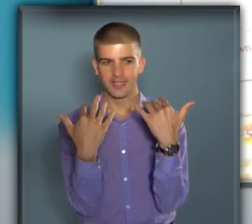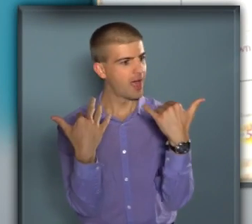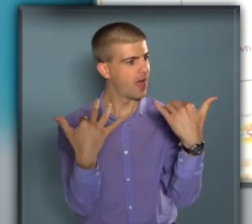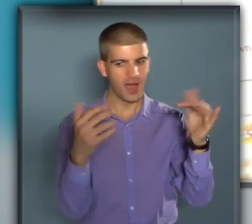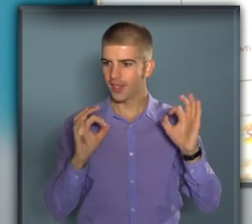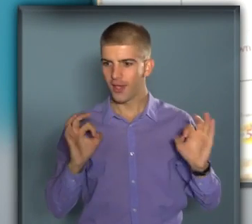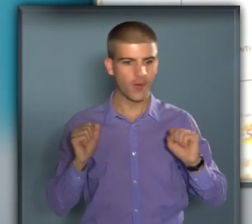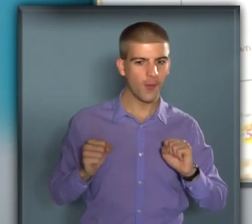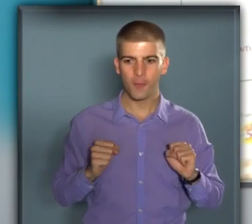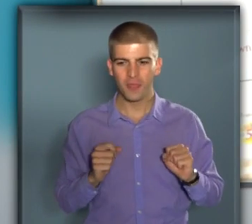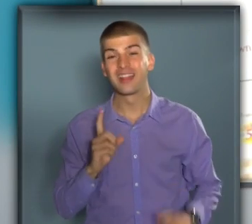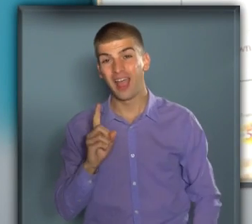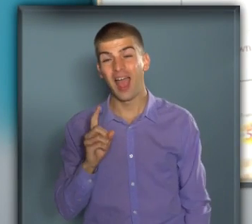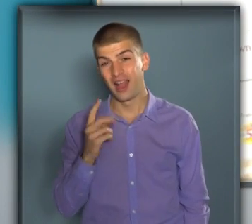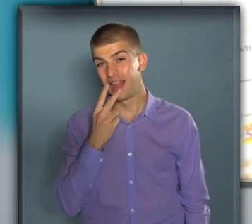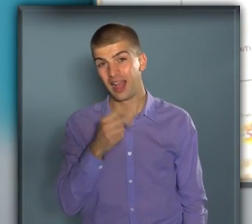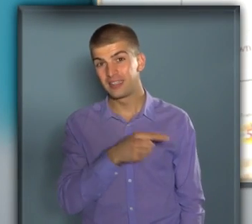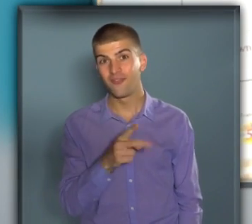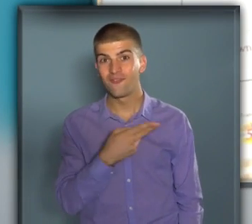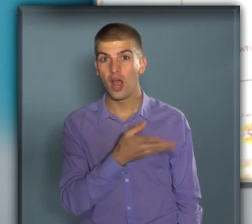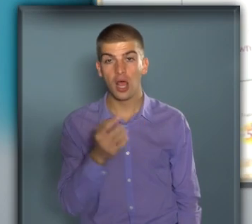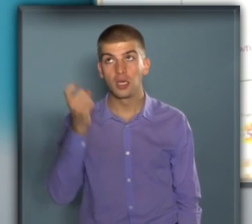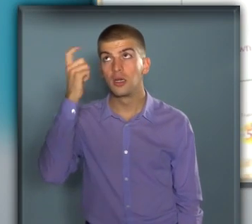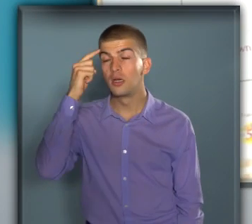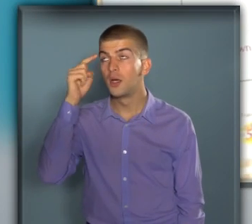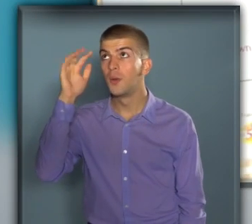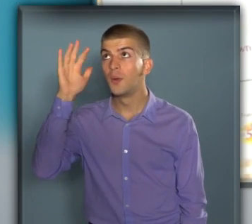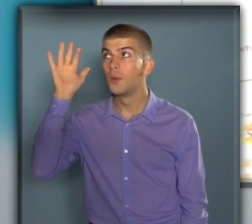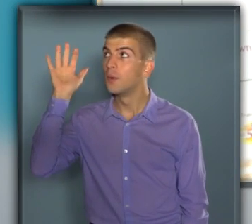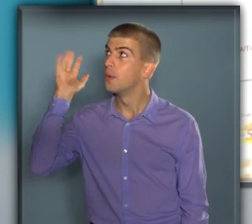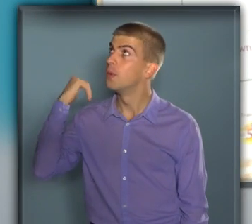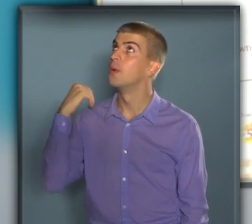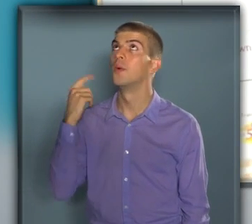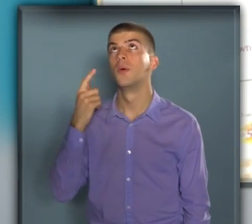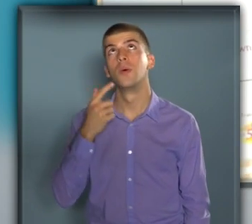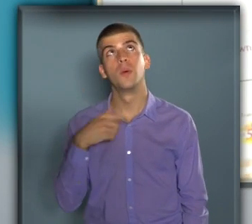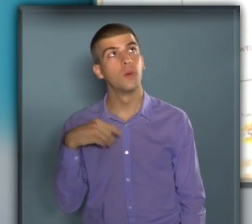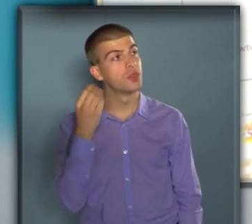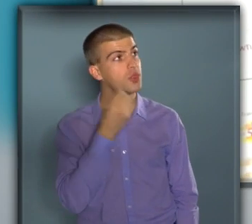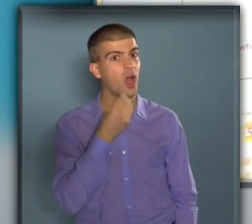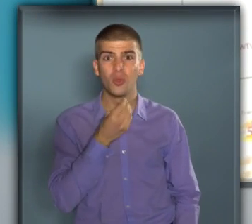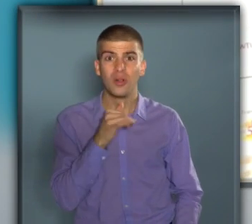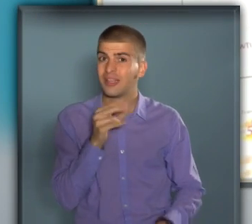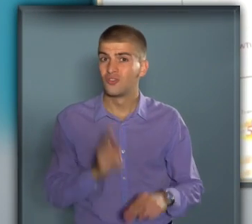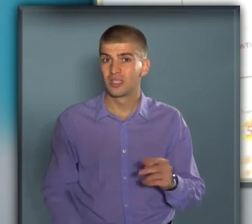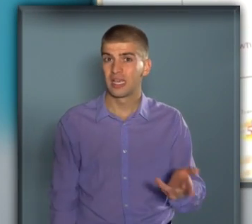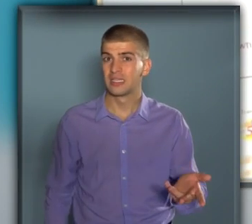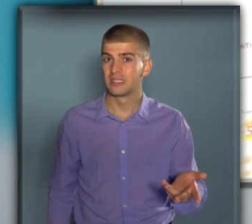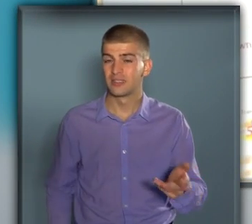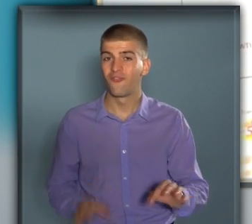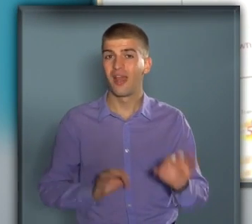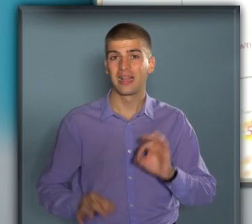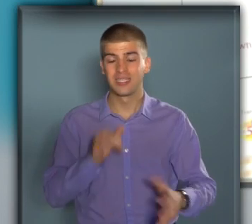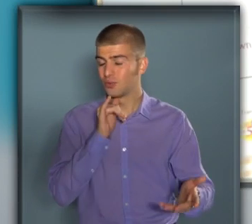de láthatóan vannak, akik nincsenek itt. Tehát nincsenek kész a tanulásra. És szerencsére abban